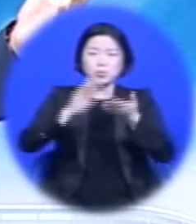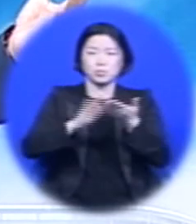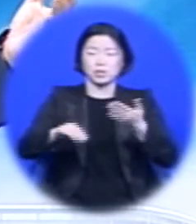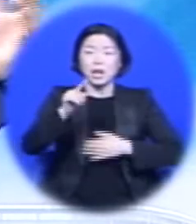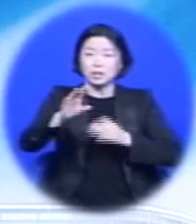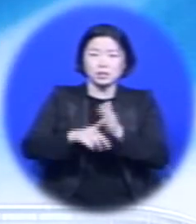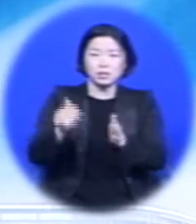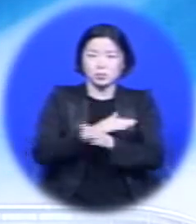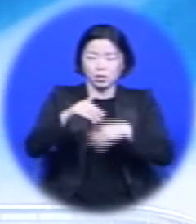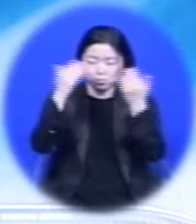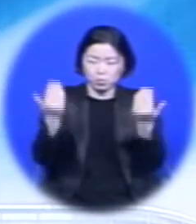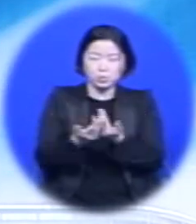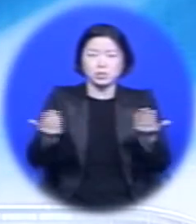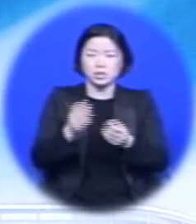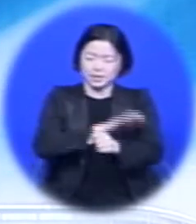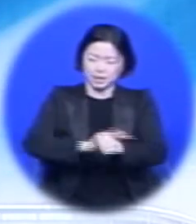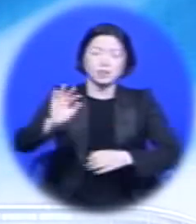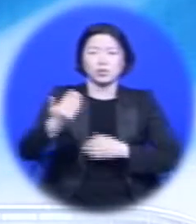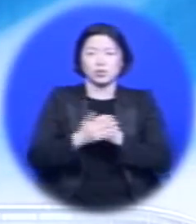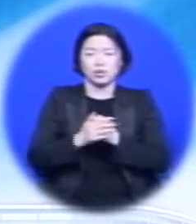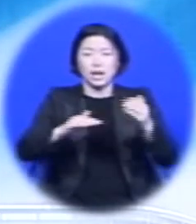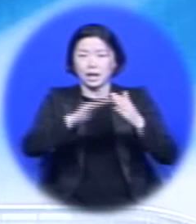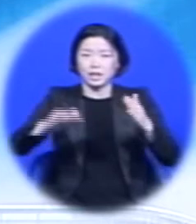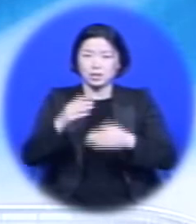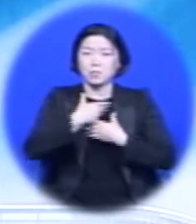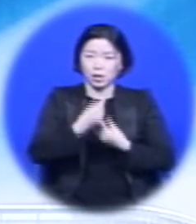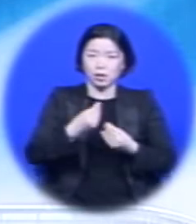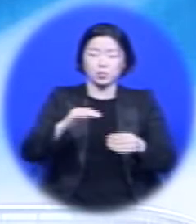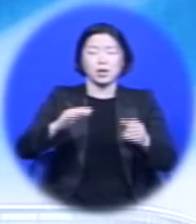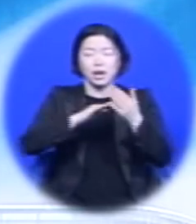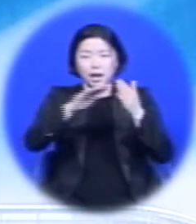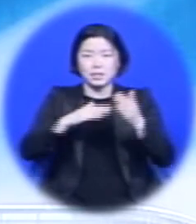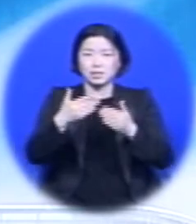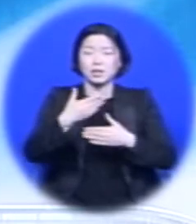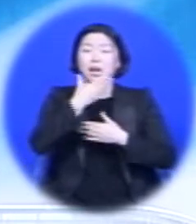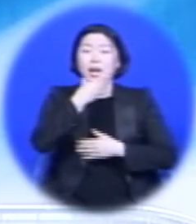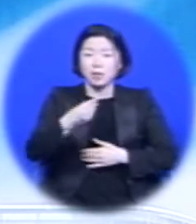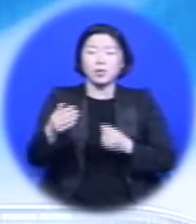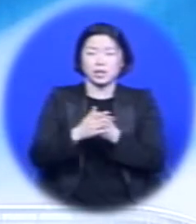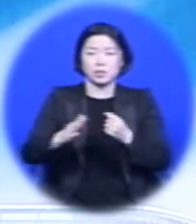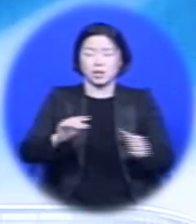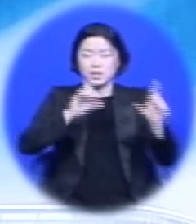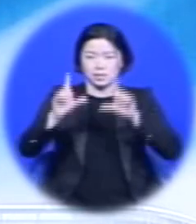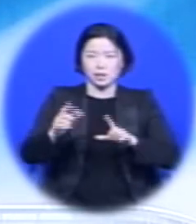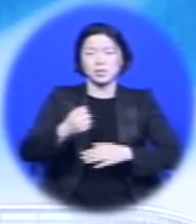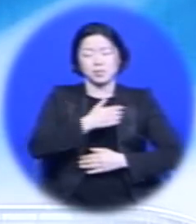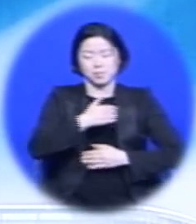되는 거예요. 가정이 편안하고 가정이 행복하니까 삶이 든든한